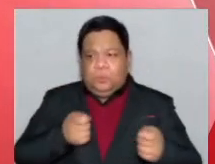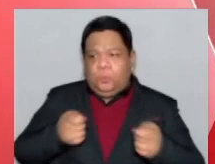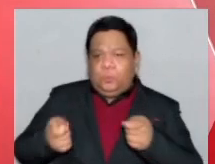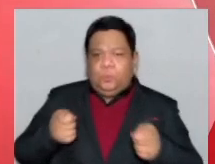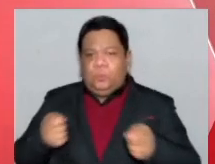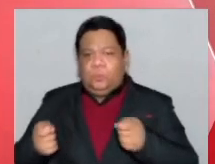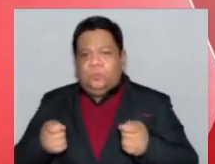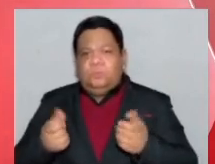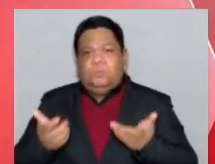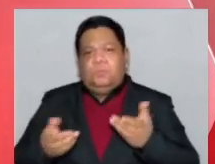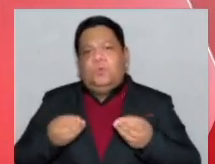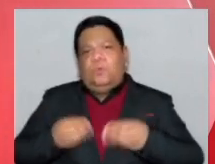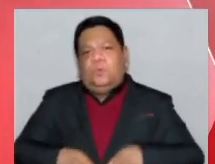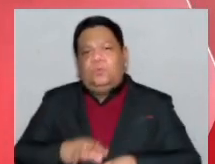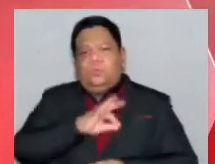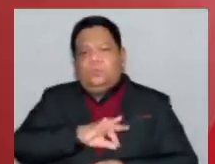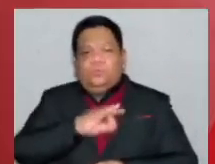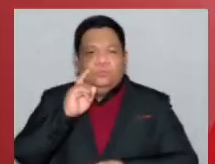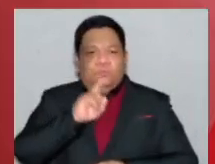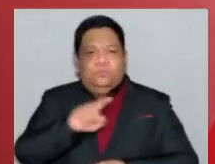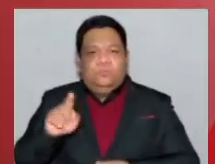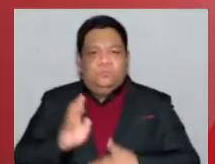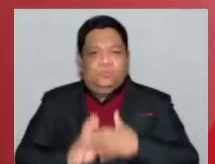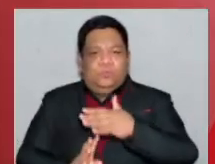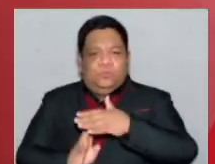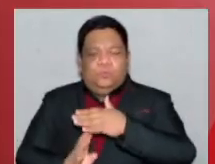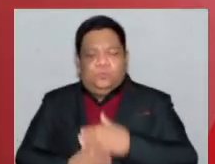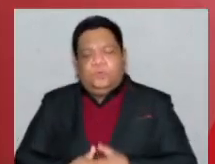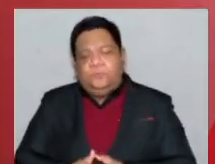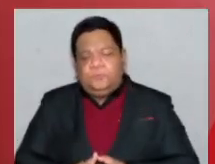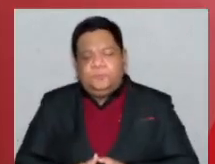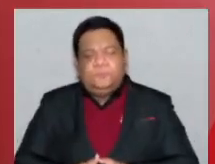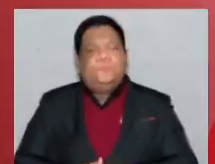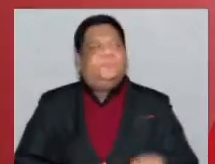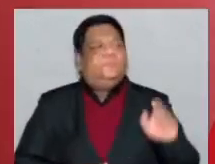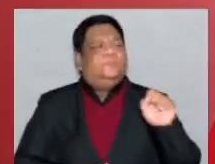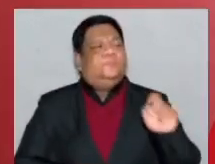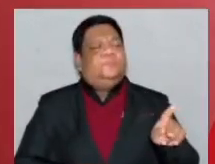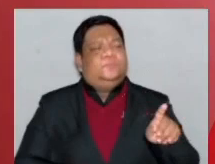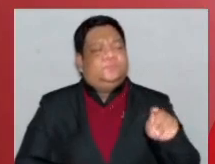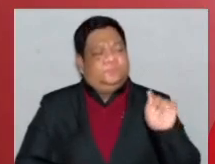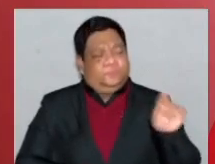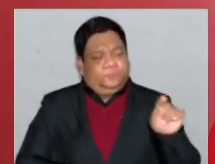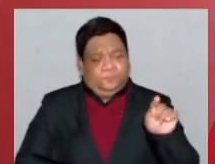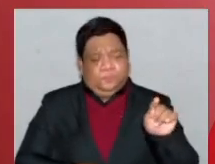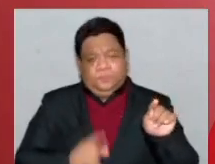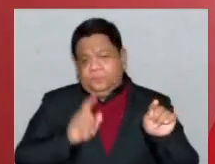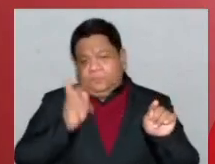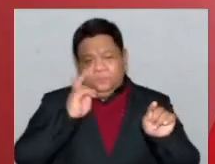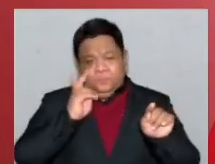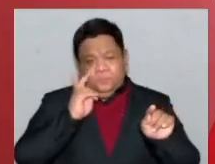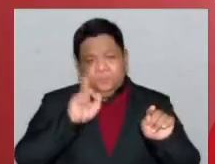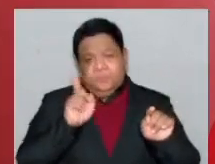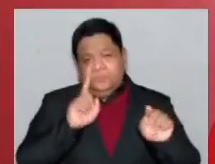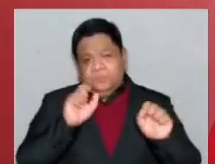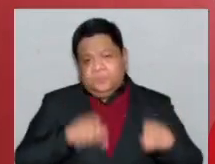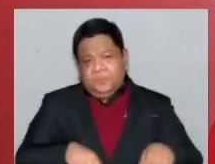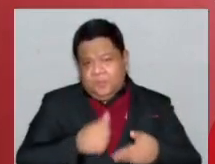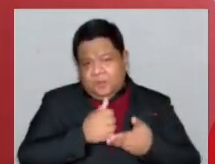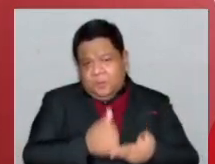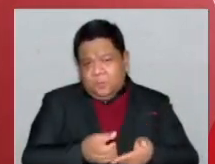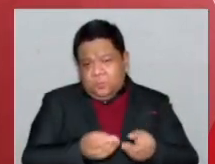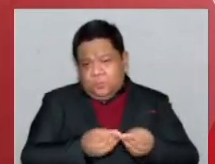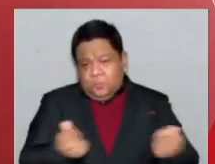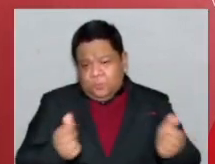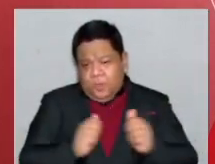yung bibili. So, dito sa nangyayari ngayon, sir, ano nakikita niyo pwedeng maging solusyon? Ano? Dahil alam naman natin na